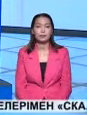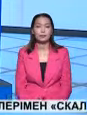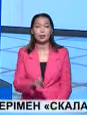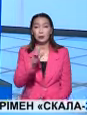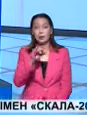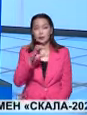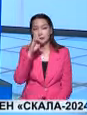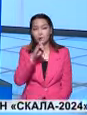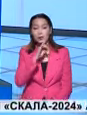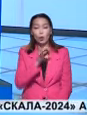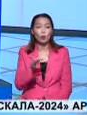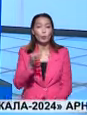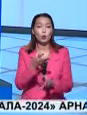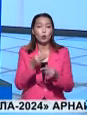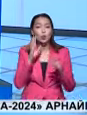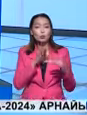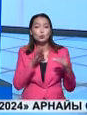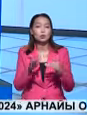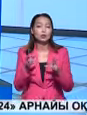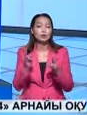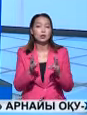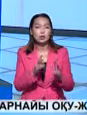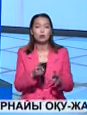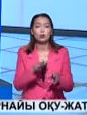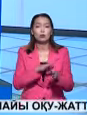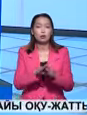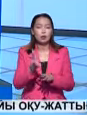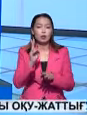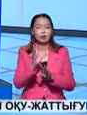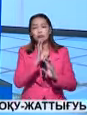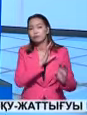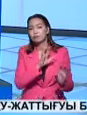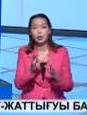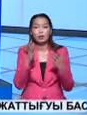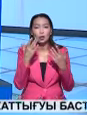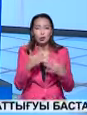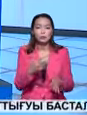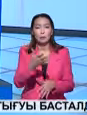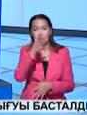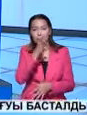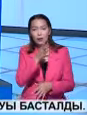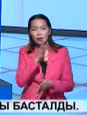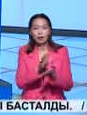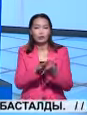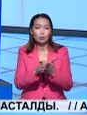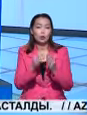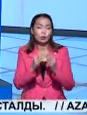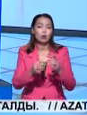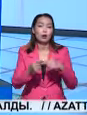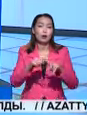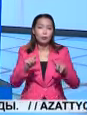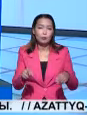Бас Қазақстан облысында көктемгі су тасқынынан зардап шеккендер түгел баспаналы болды. Небәрі 5 айда бүлінген үйлер қалпына